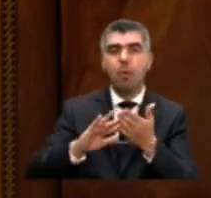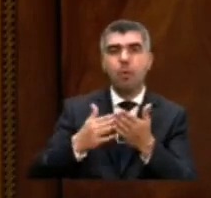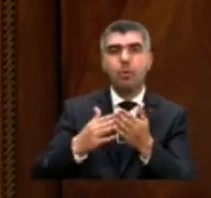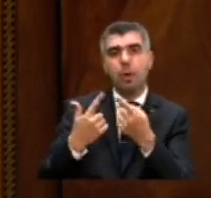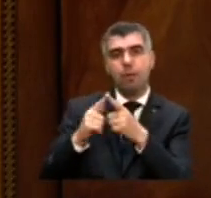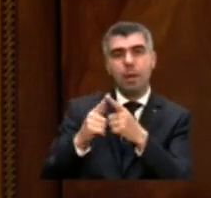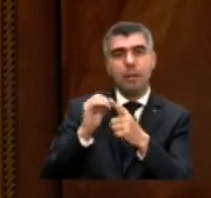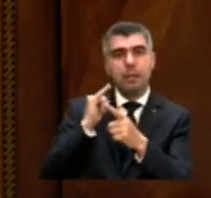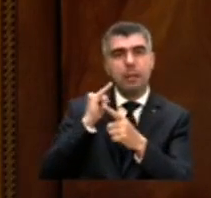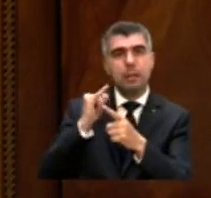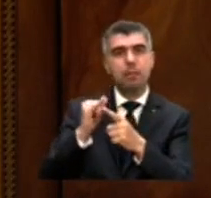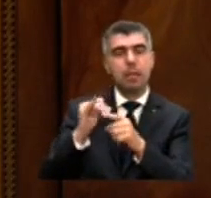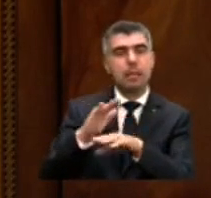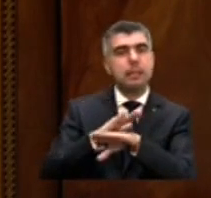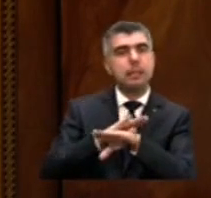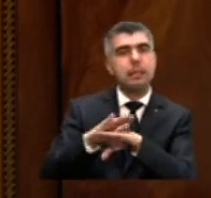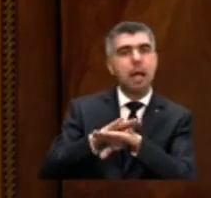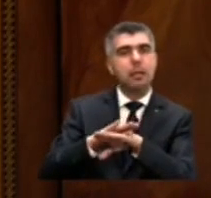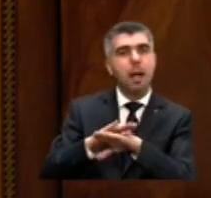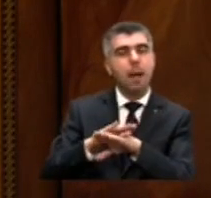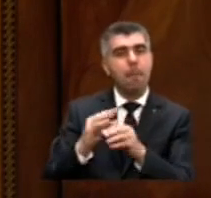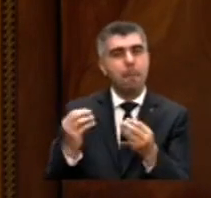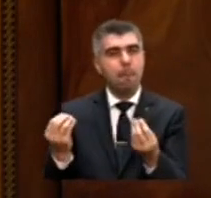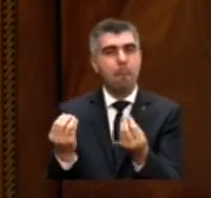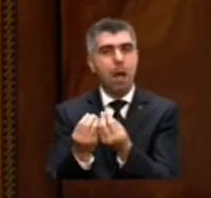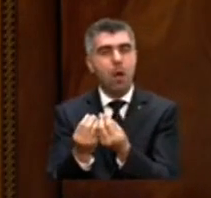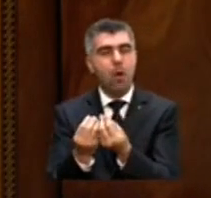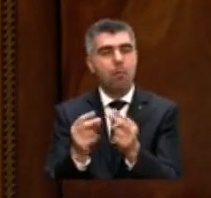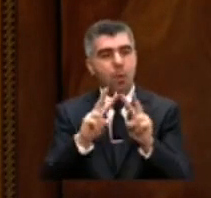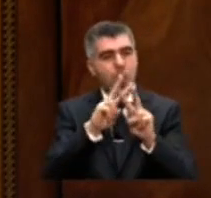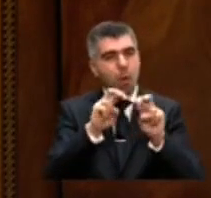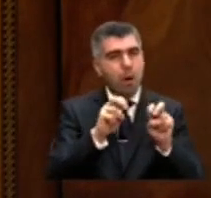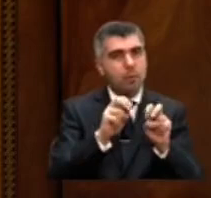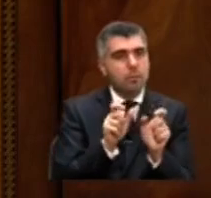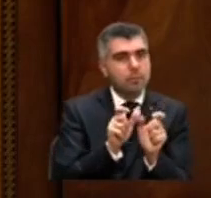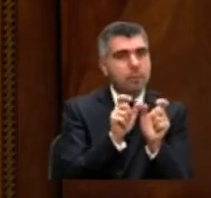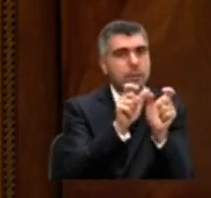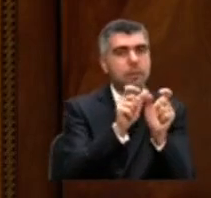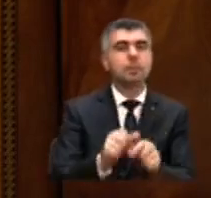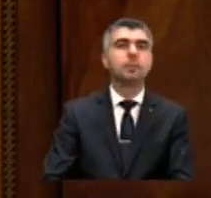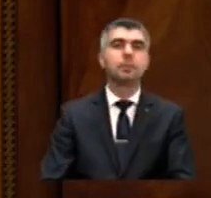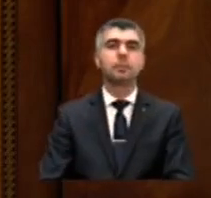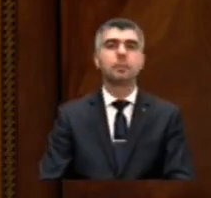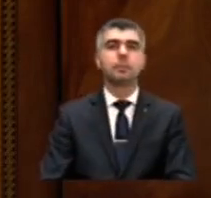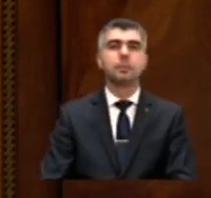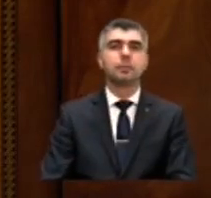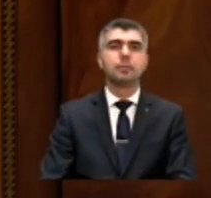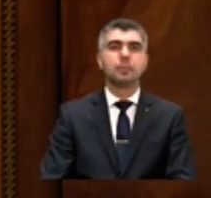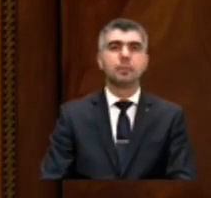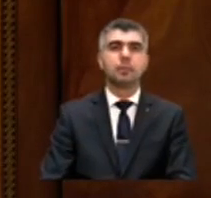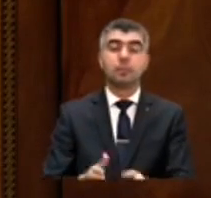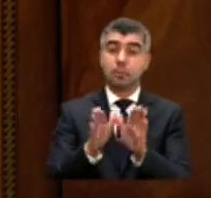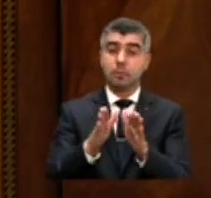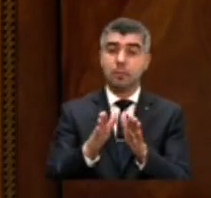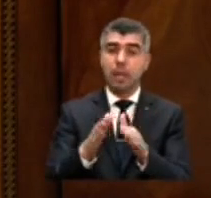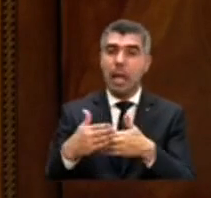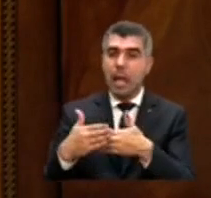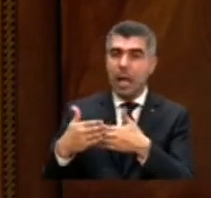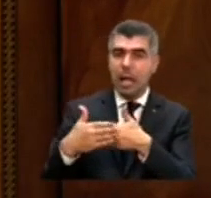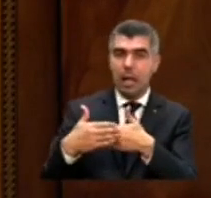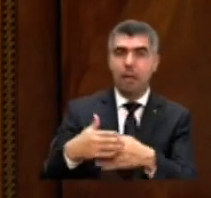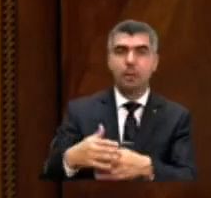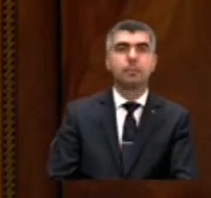وانسجام السياسات العمومية وتتبعها، كما ستفتح في أقرب الآجال ورش